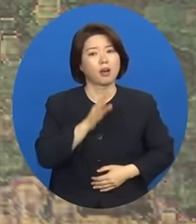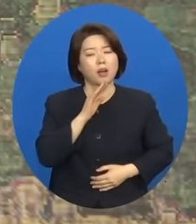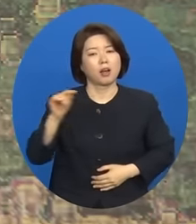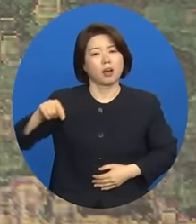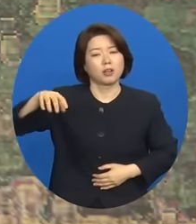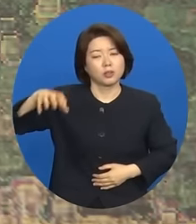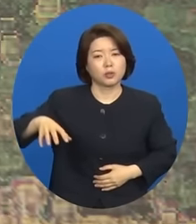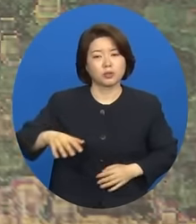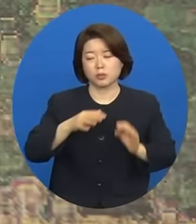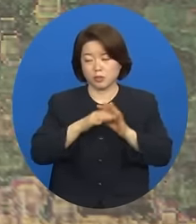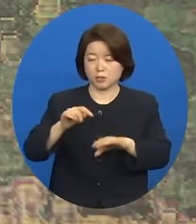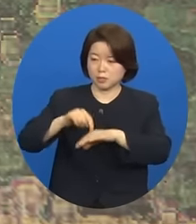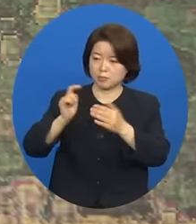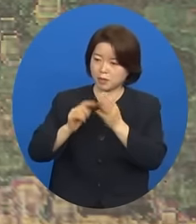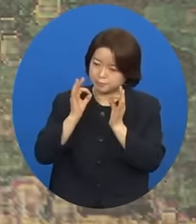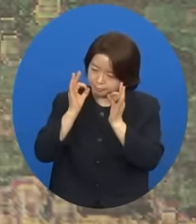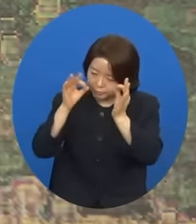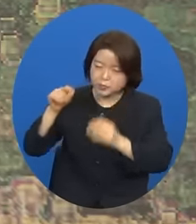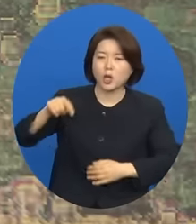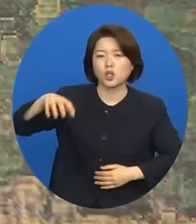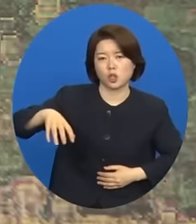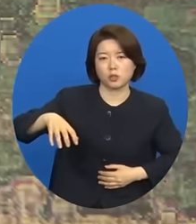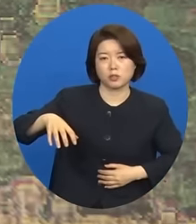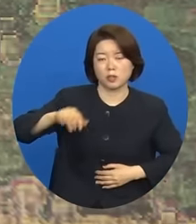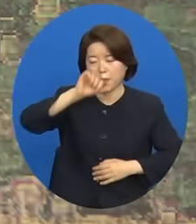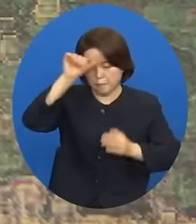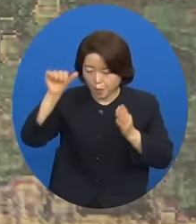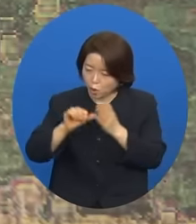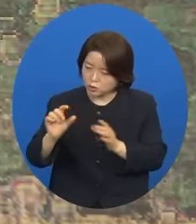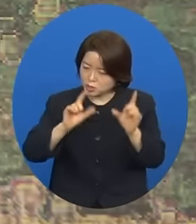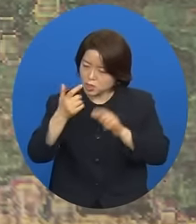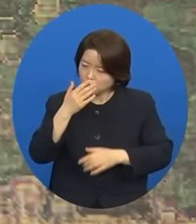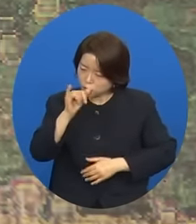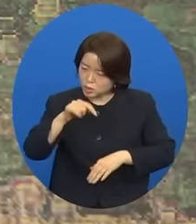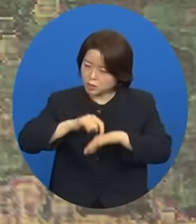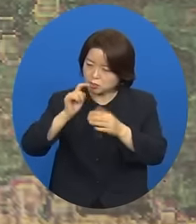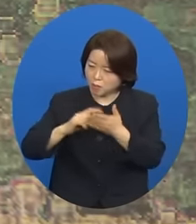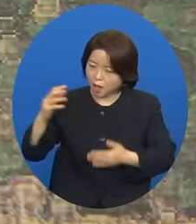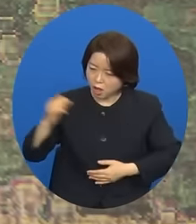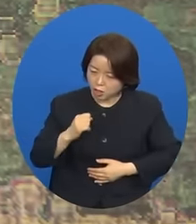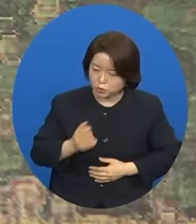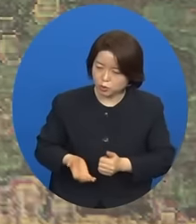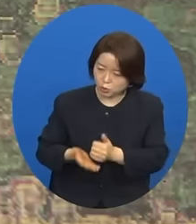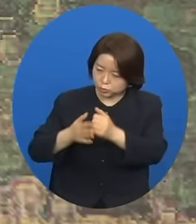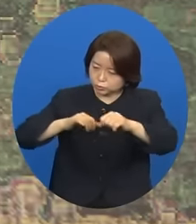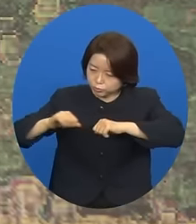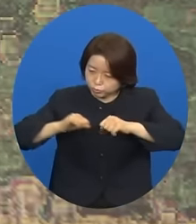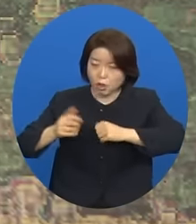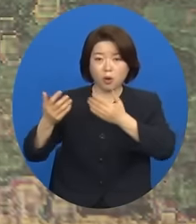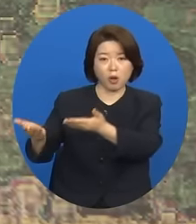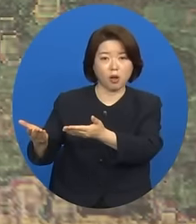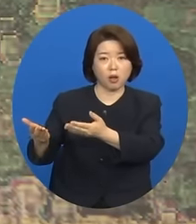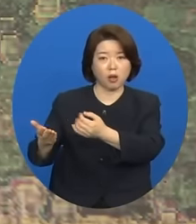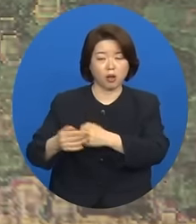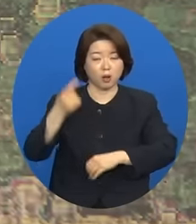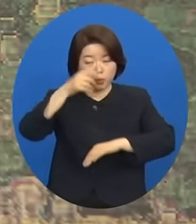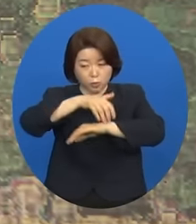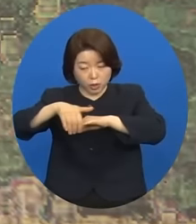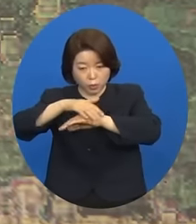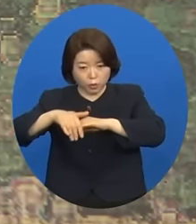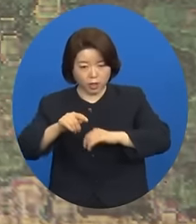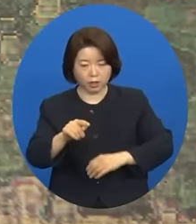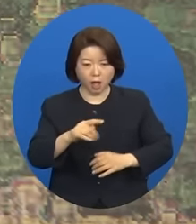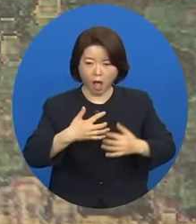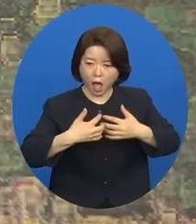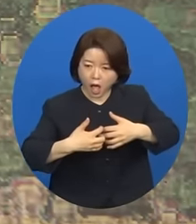여기에서 계속 마음을 다해서 여기서 더 평생을 살 수도 있다는 마음으로 섬기게 된 거예요. 그렇게 되면서 이제 이렇게 계획이 꼬이기